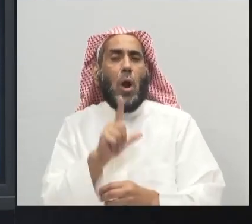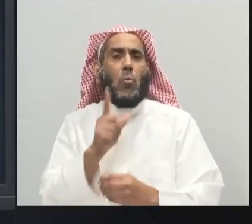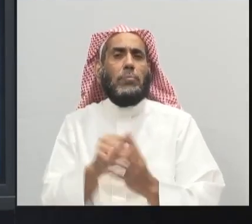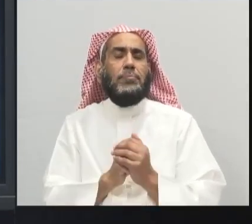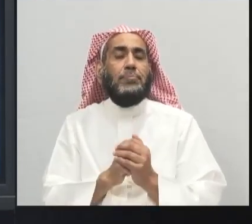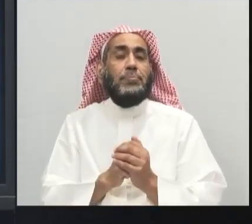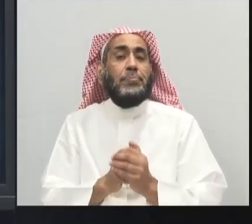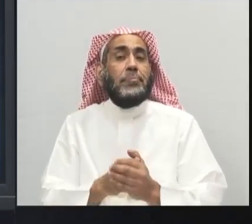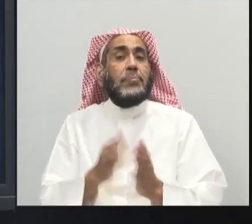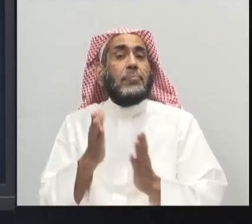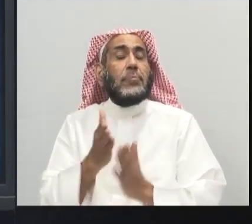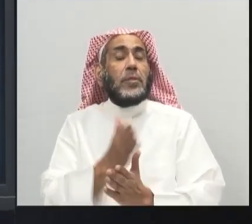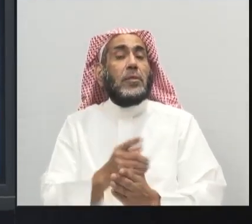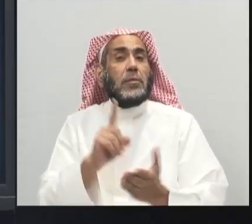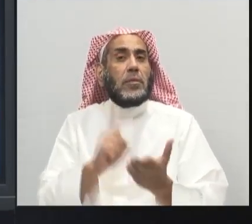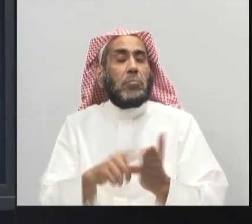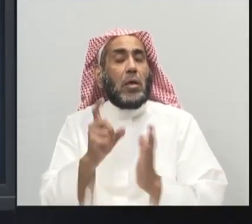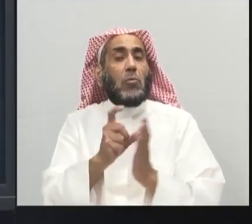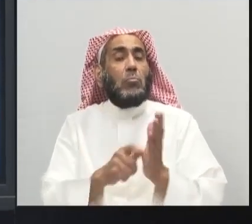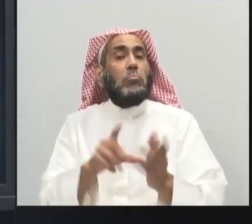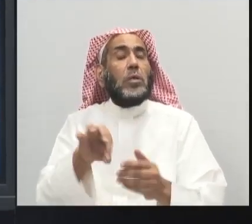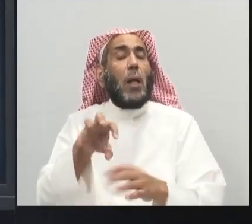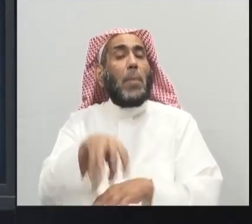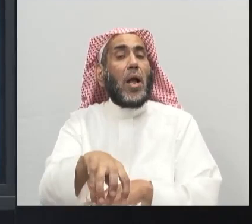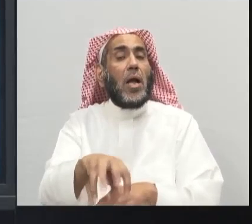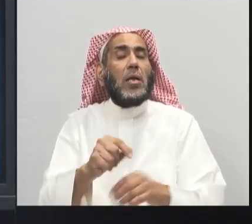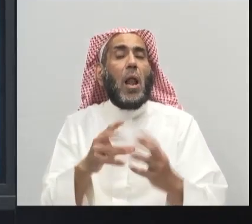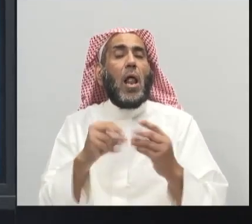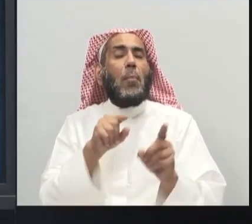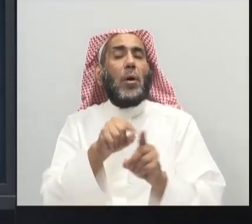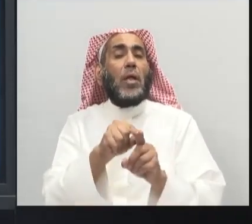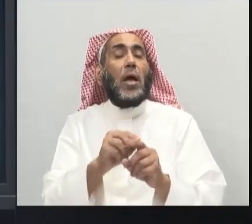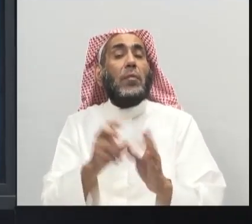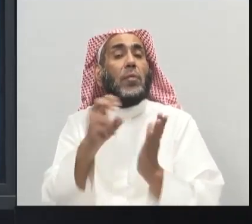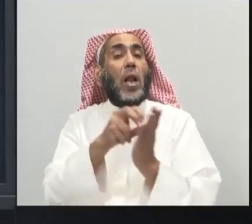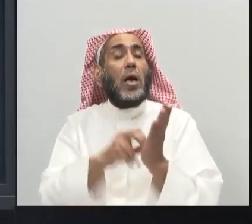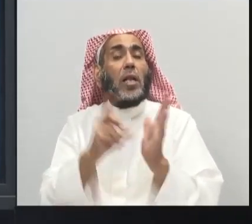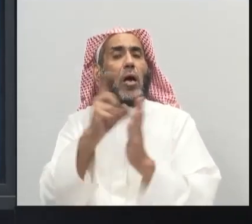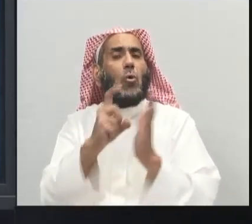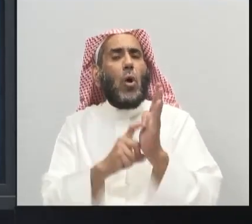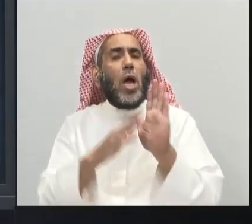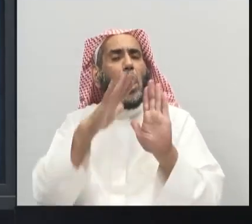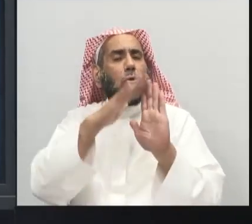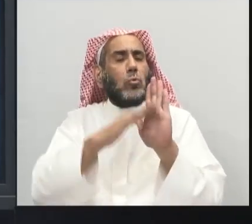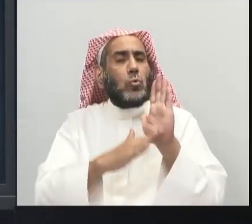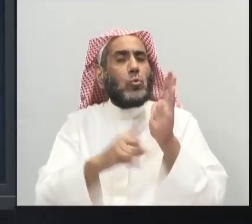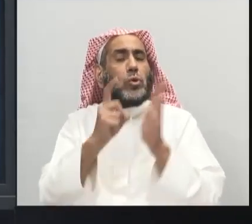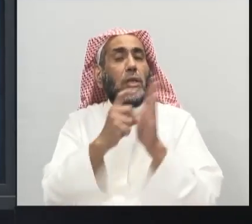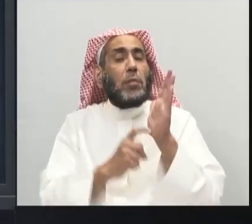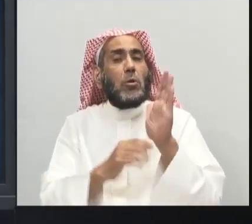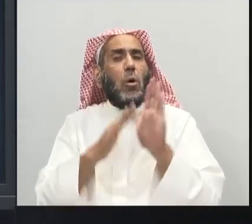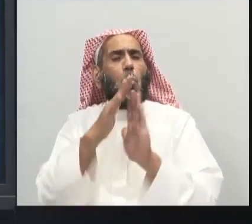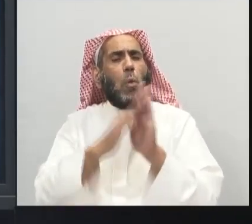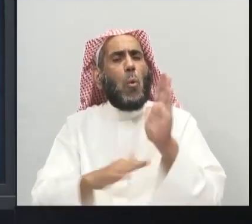ان نطاق تطبيق القانون من حيث المكان يقصد بها ان القاعده القانونيه وهي الصوص النظاميه والمواد